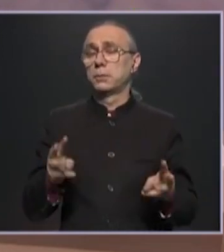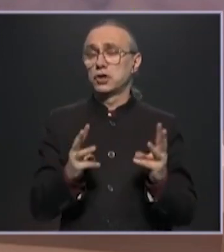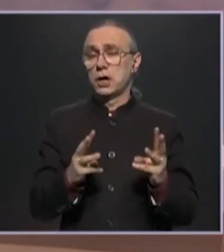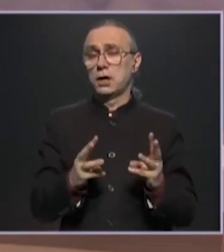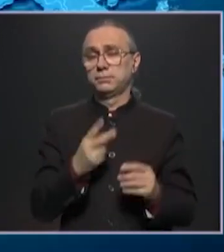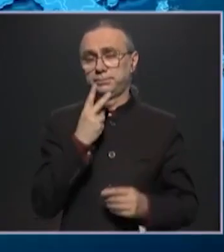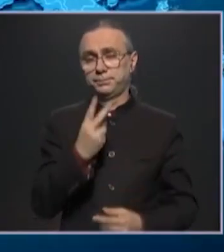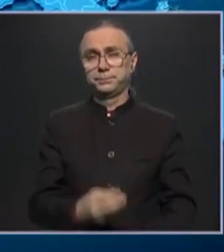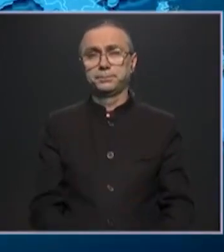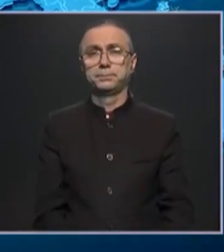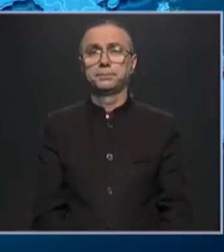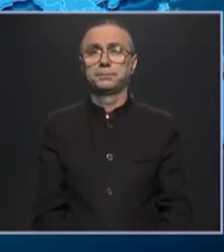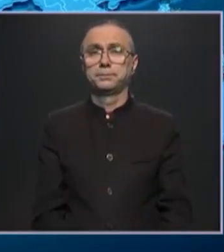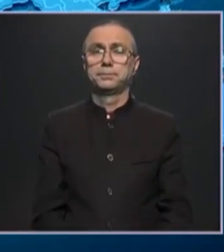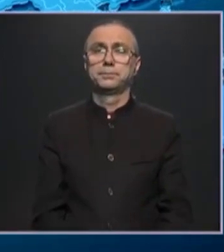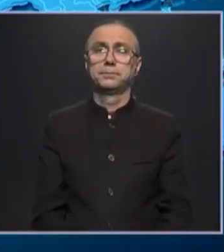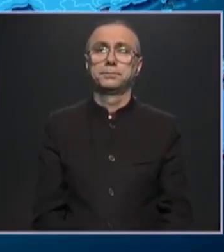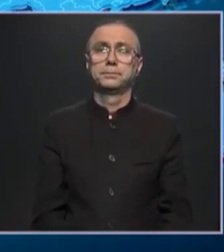Урала.